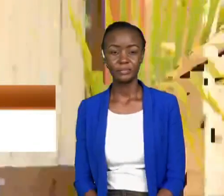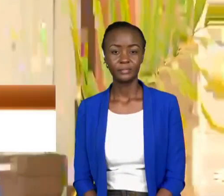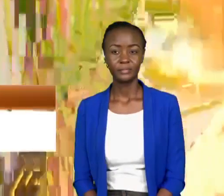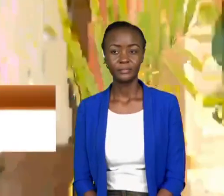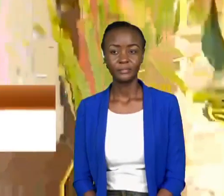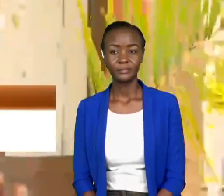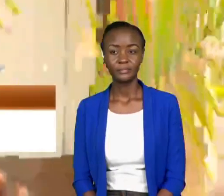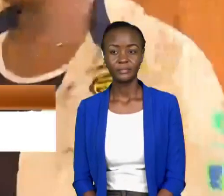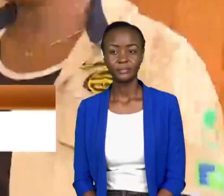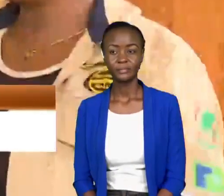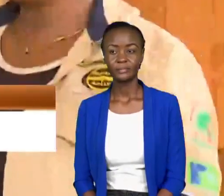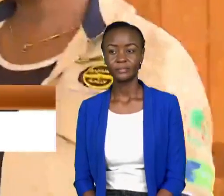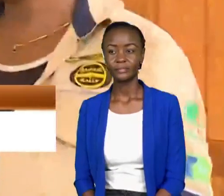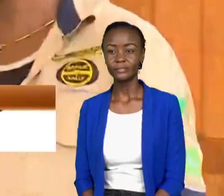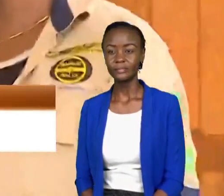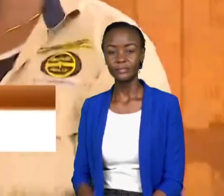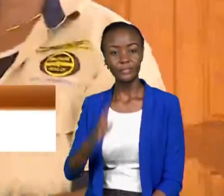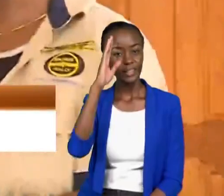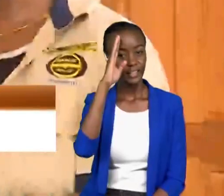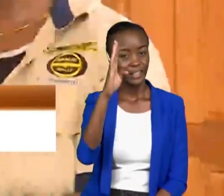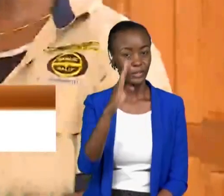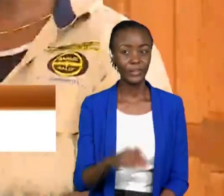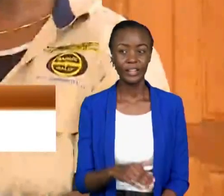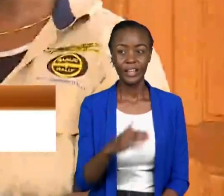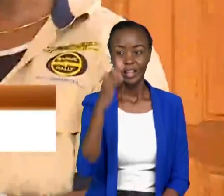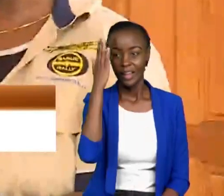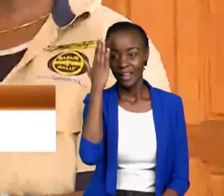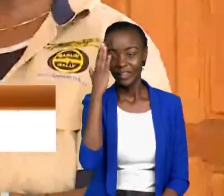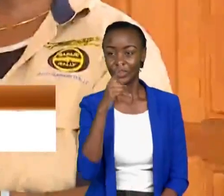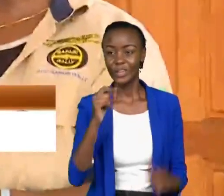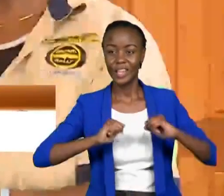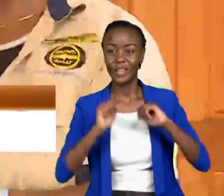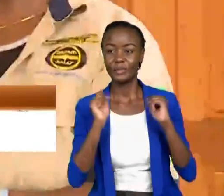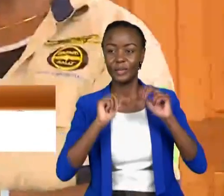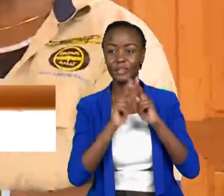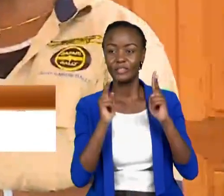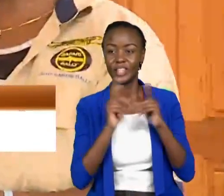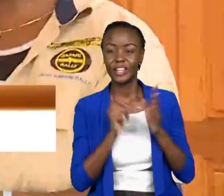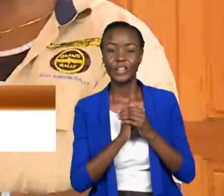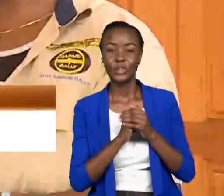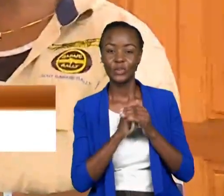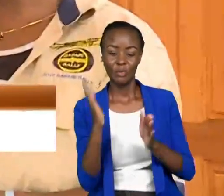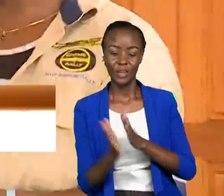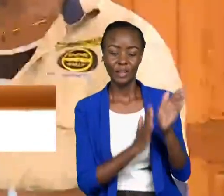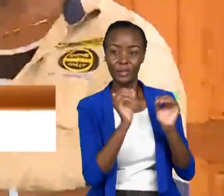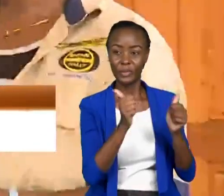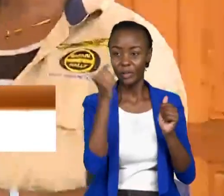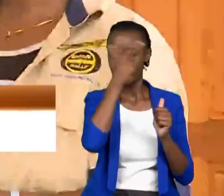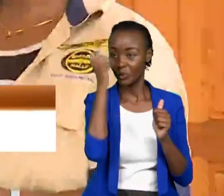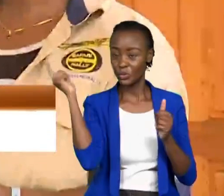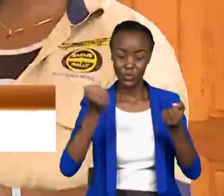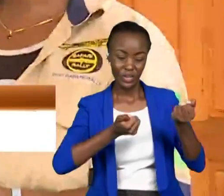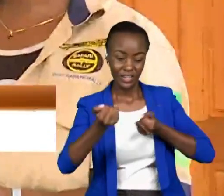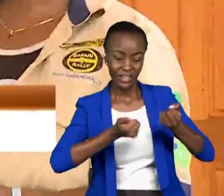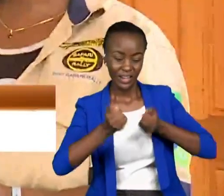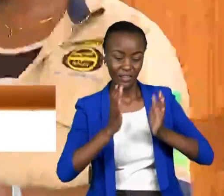Be Faith. Yes. Najua mmewasili sana na mmejipanga kwa sababu nyinyi madereva wajua